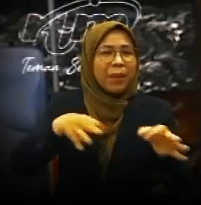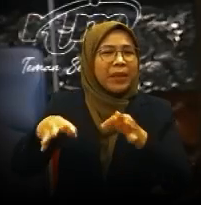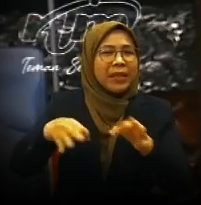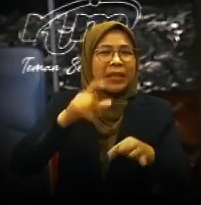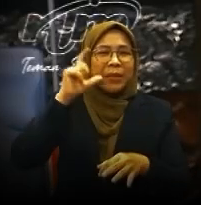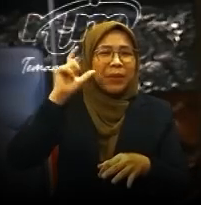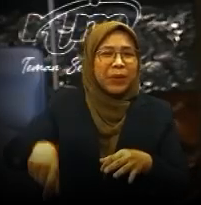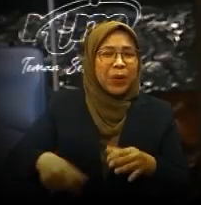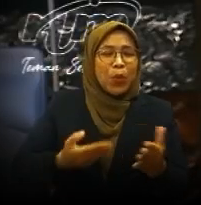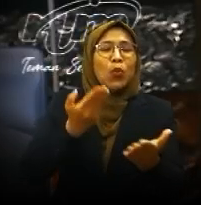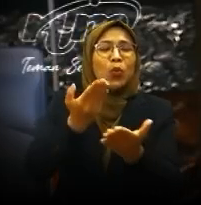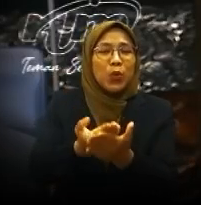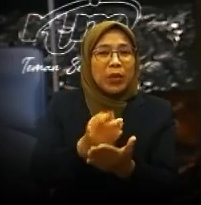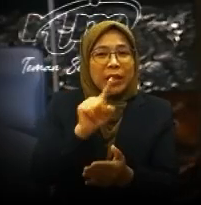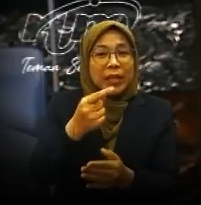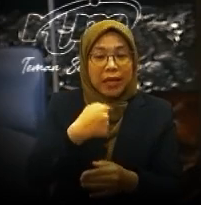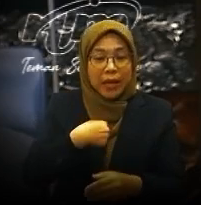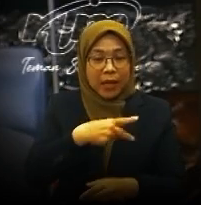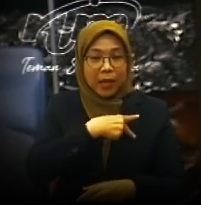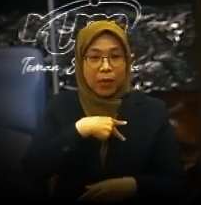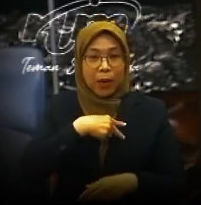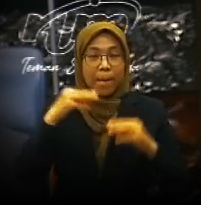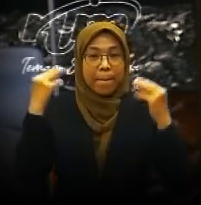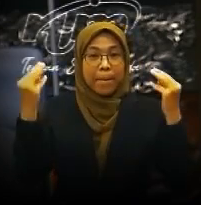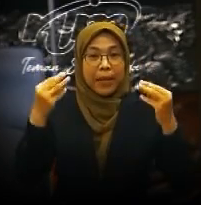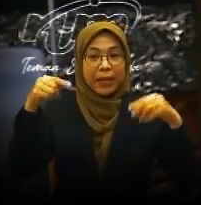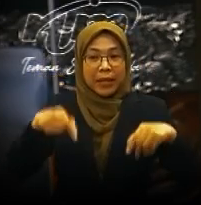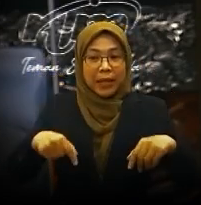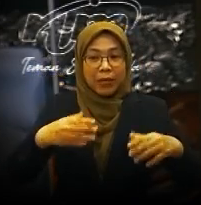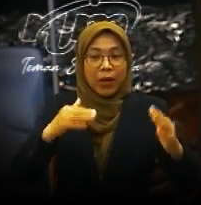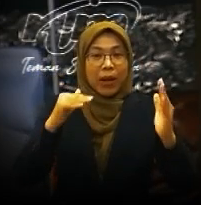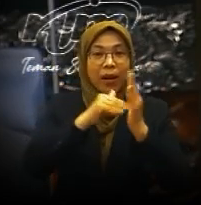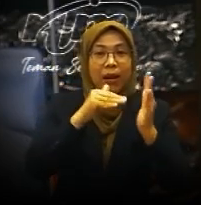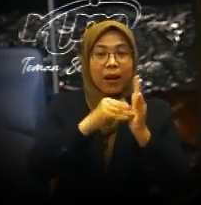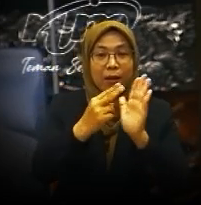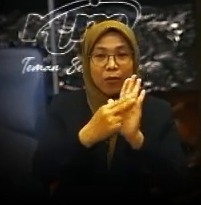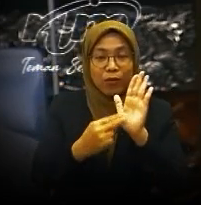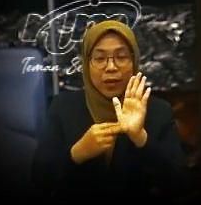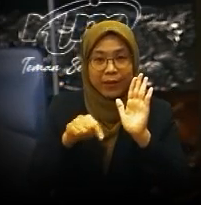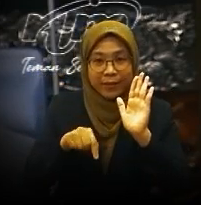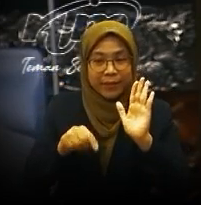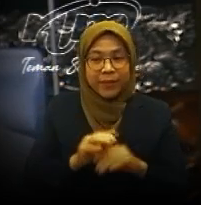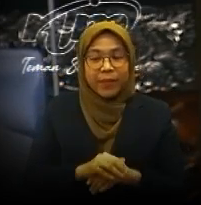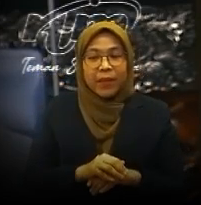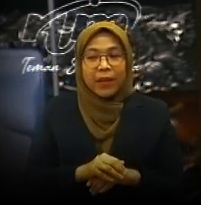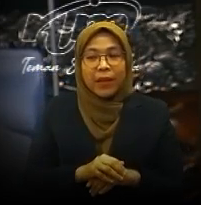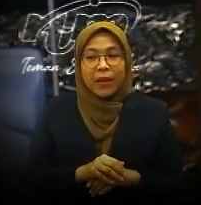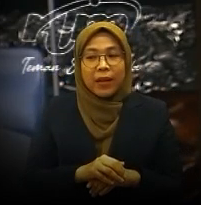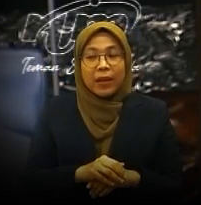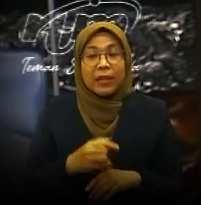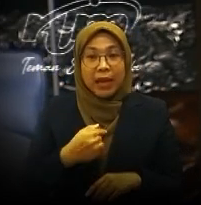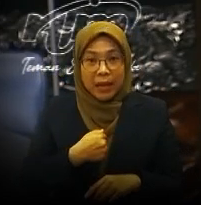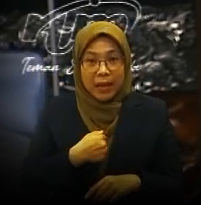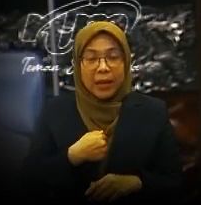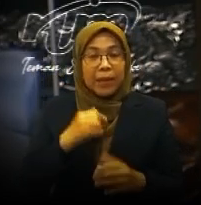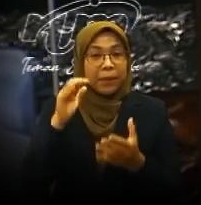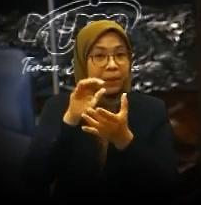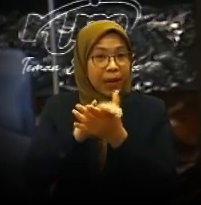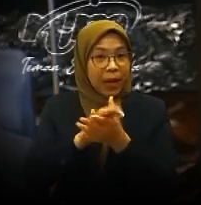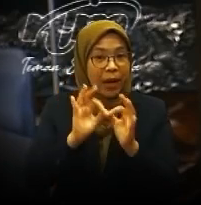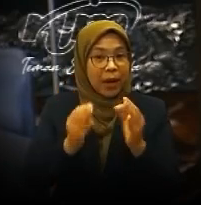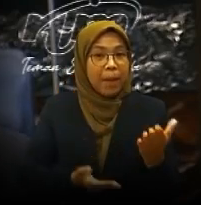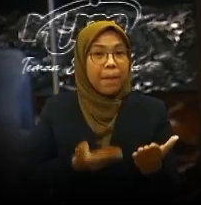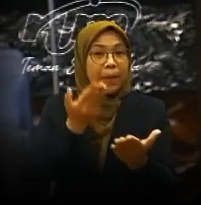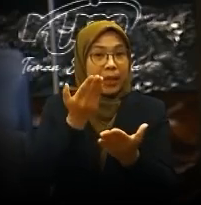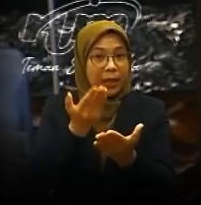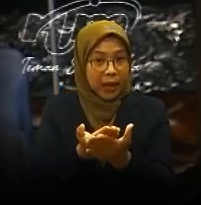penjelasan. No. Ini saya ketua majlis bagi ruang yang melanggar peraturan sikit. Saya percaya kalau dibentang